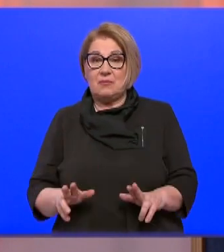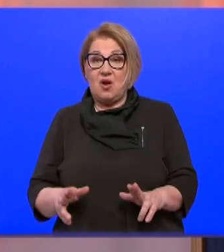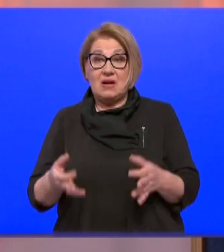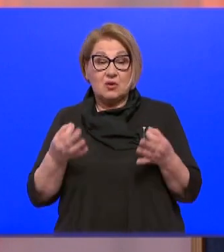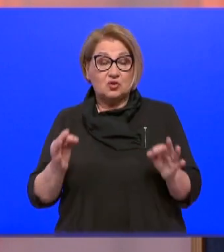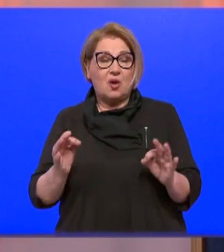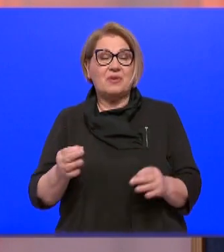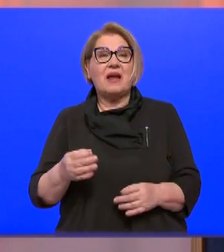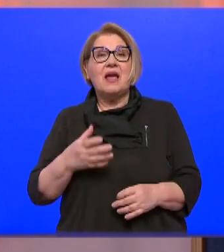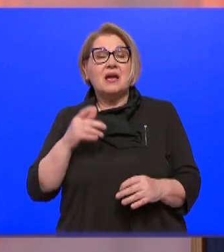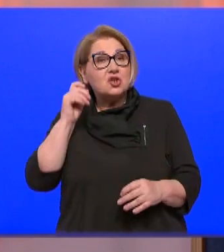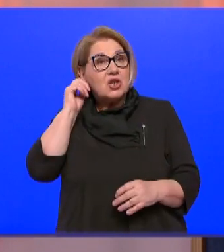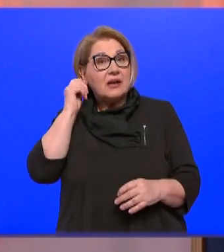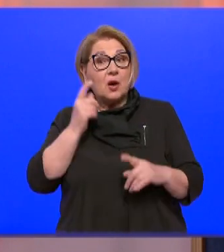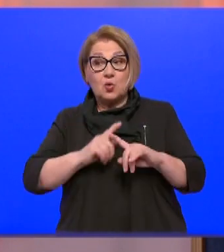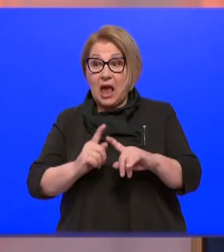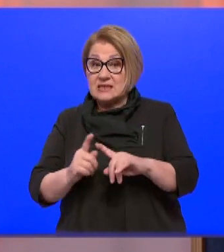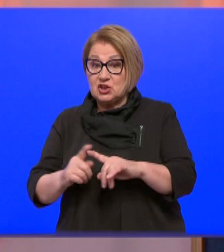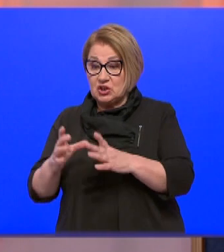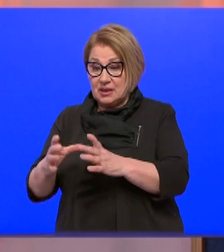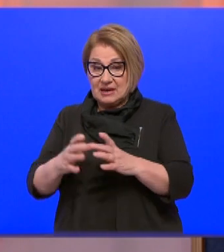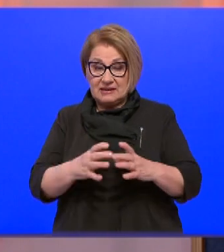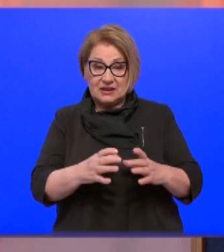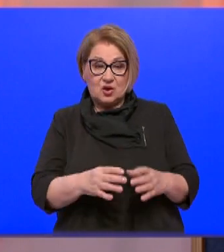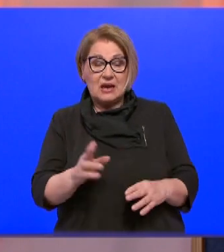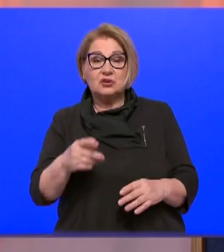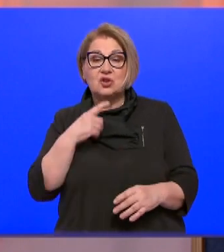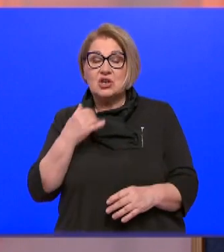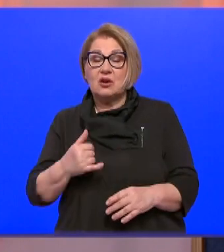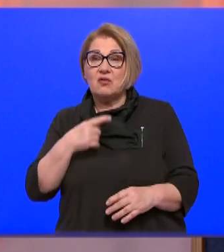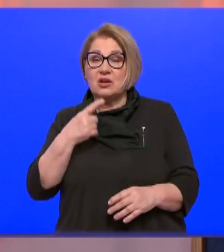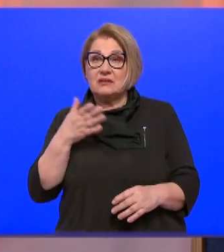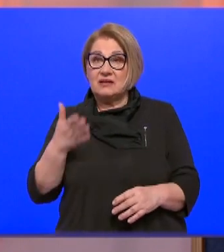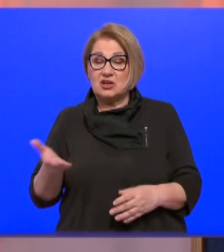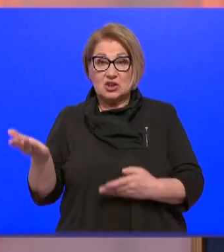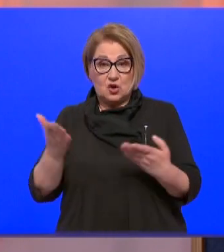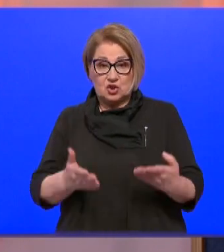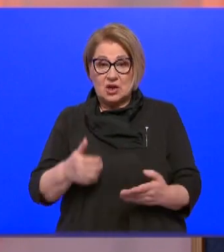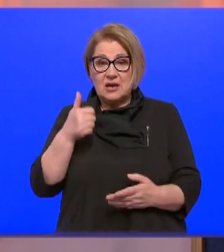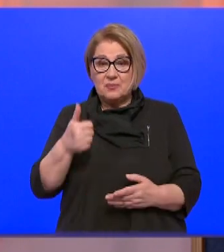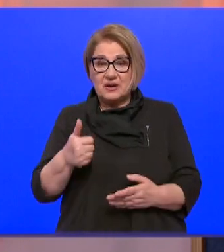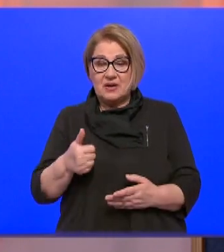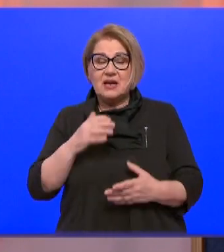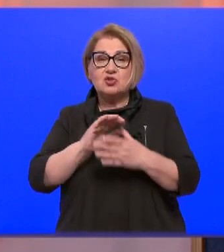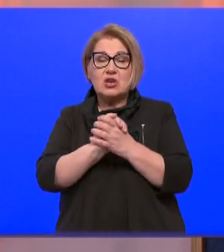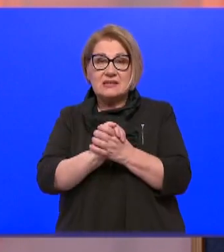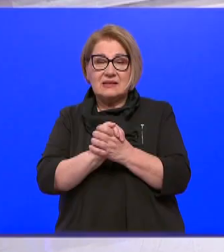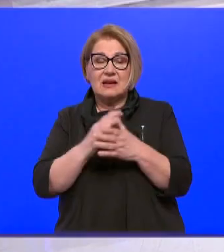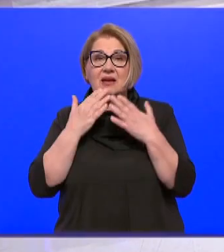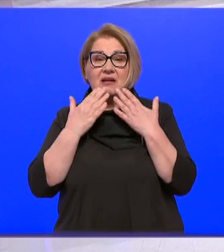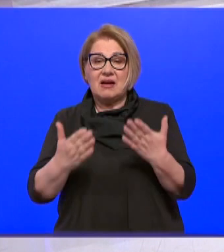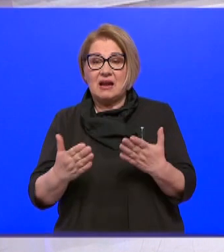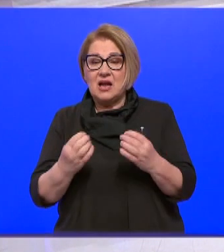ovako prekrasne žene u više kategorija, ali o tomu naravno će više reći naše današnje gošće. Prije svega, iskrene čestitke i